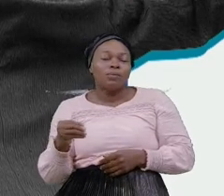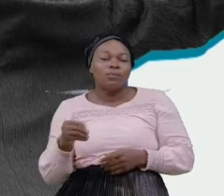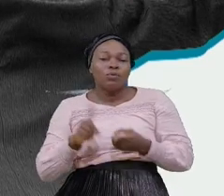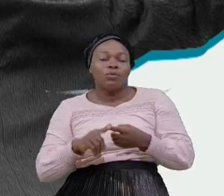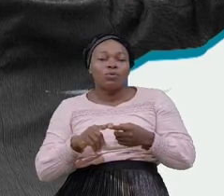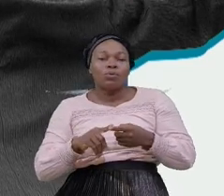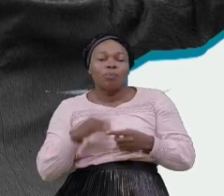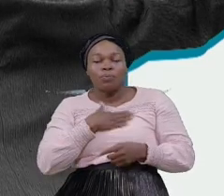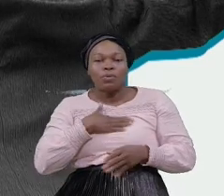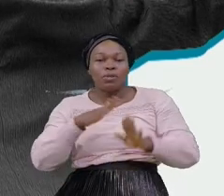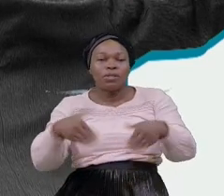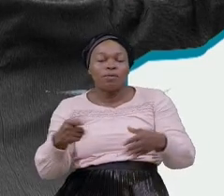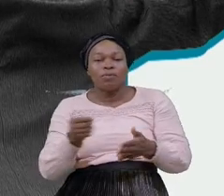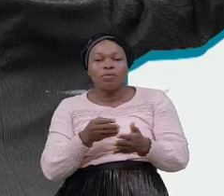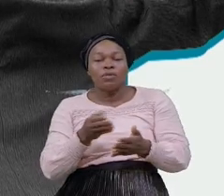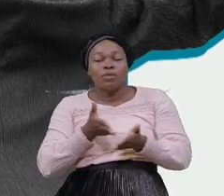Donnez